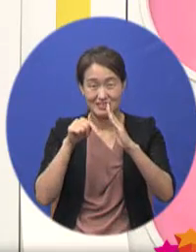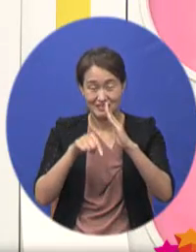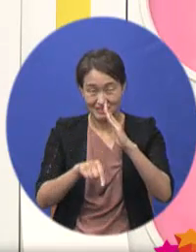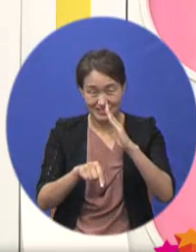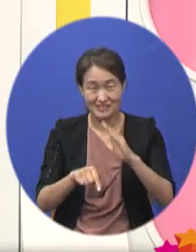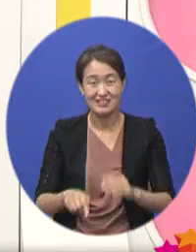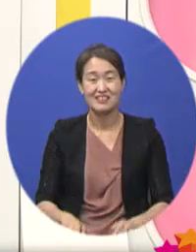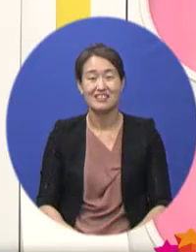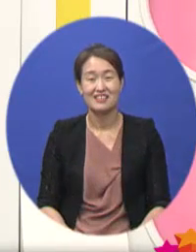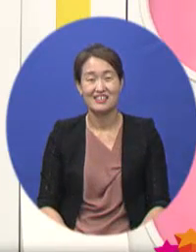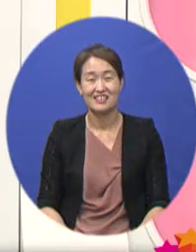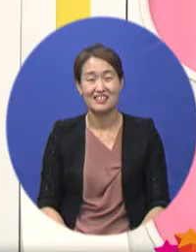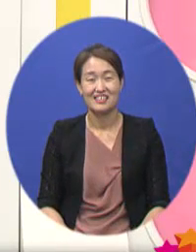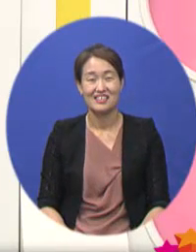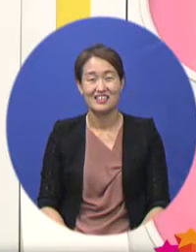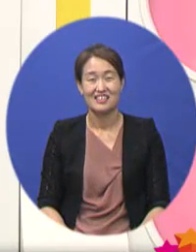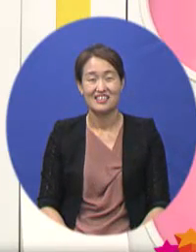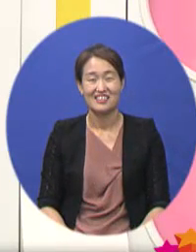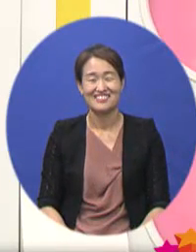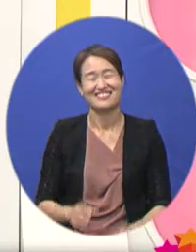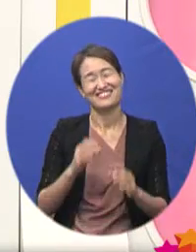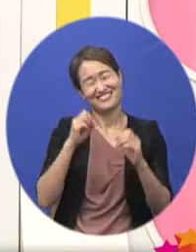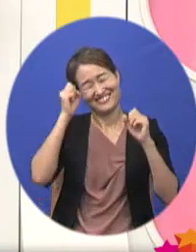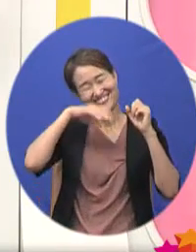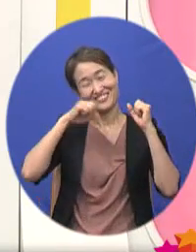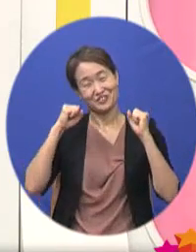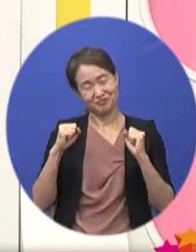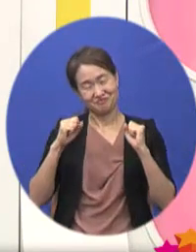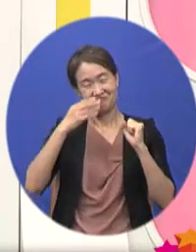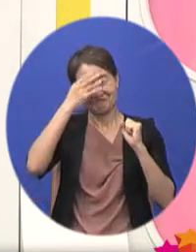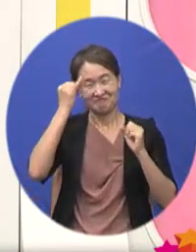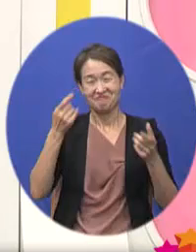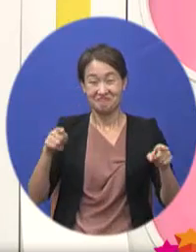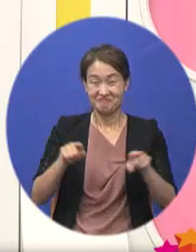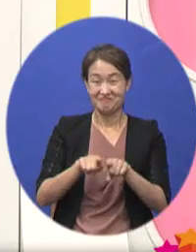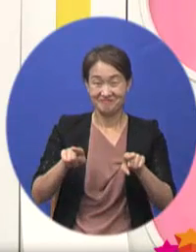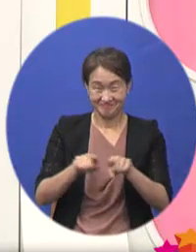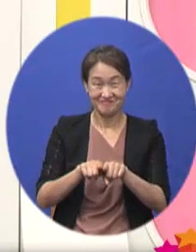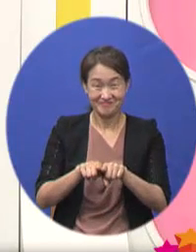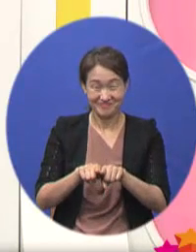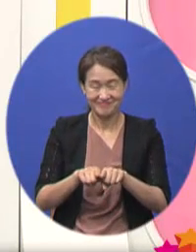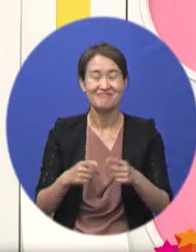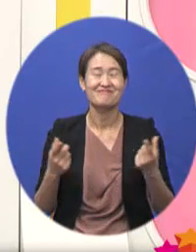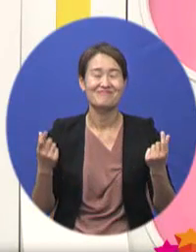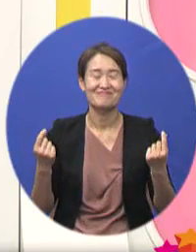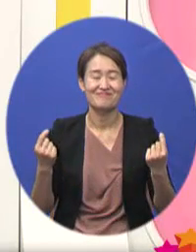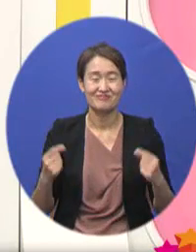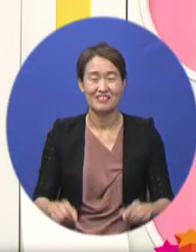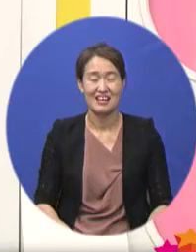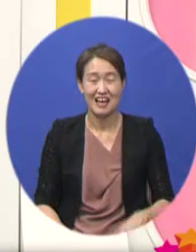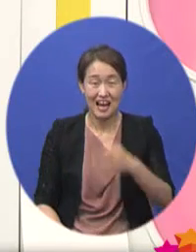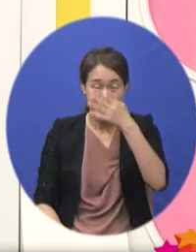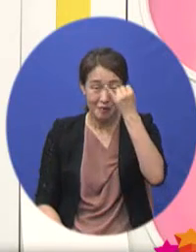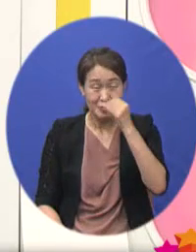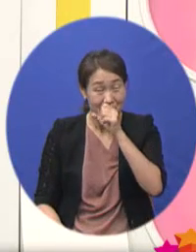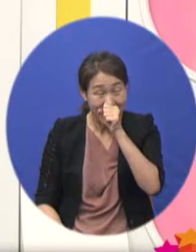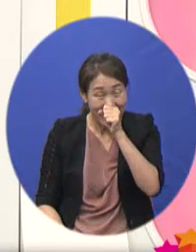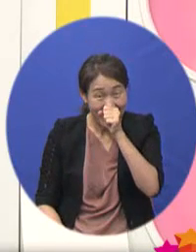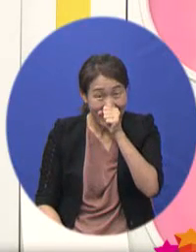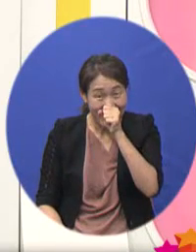할머니 집에 가서. 아. 네. 했어요. 아, 할머니하고 같이 함께. 네. 예, 할머니 좋아해요?